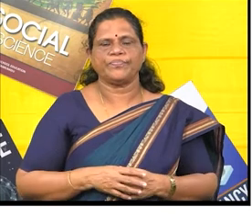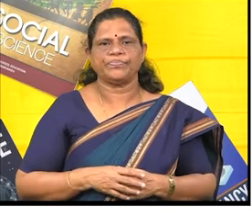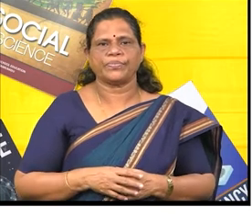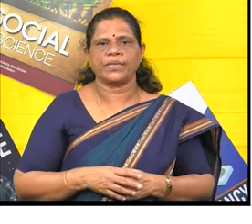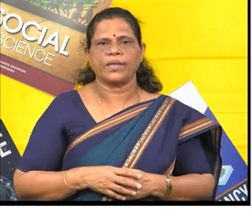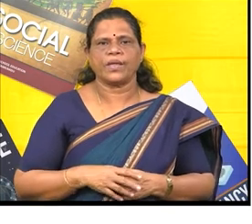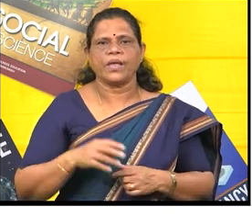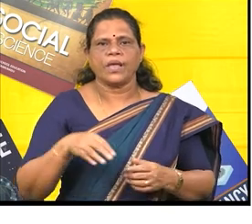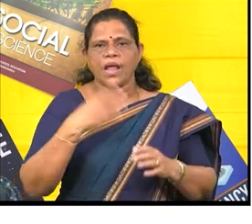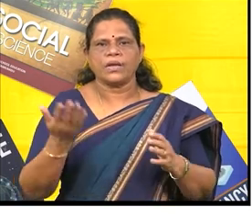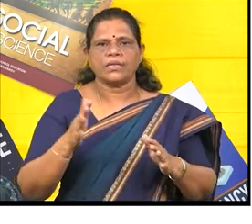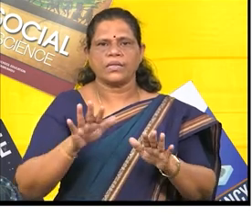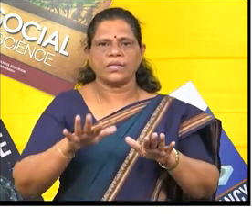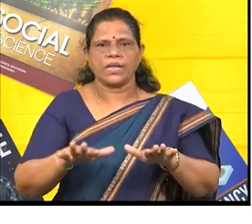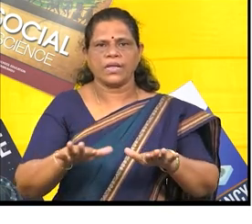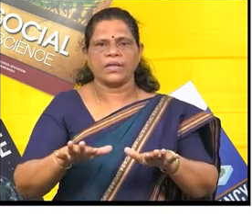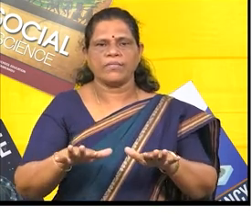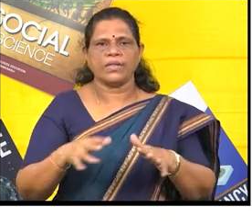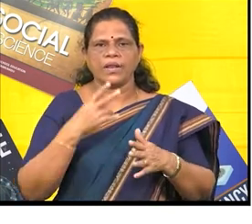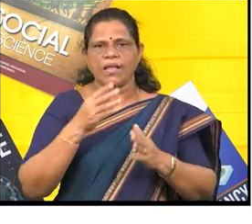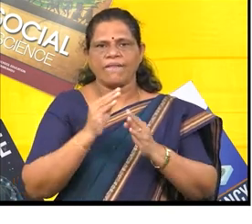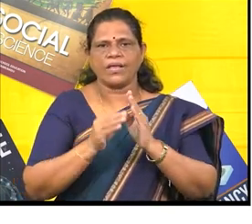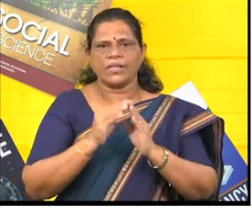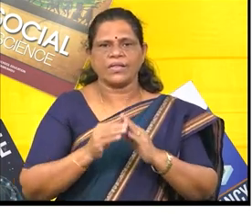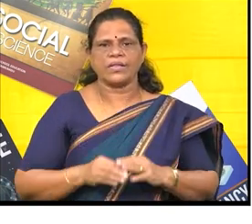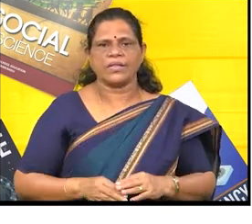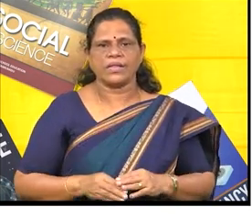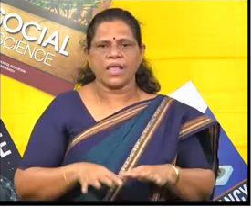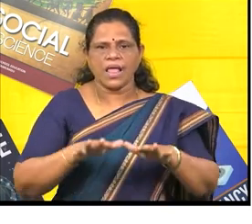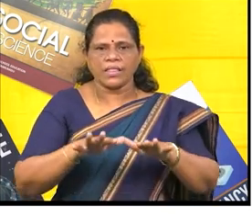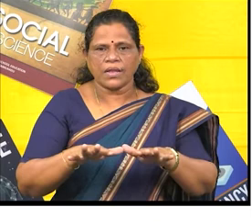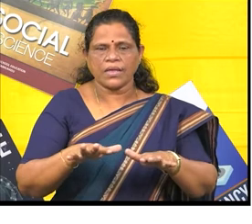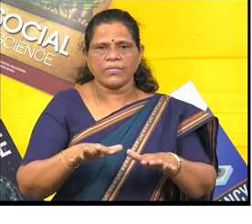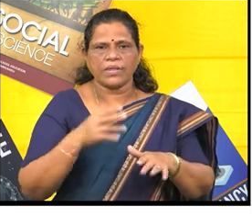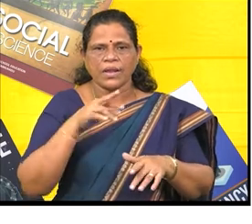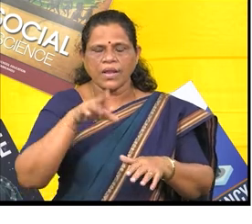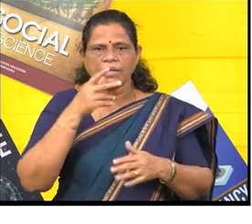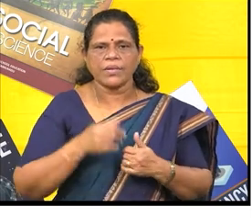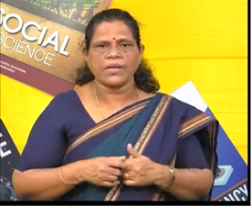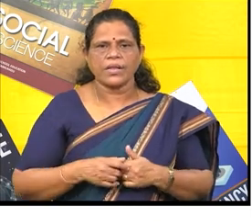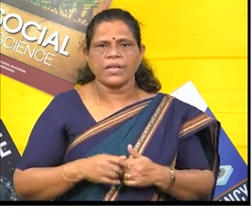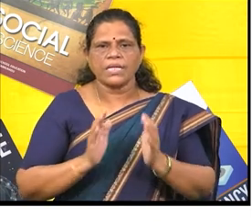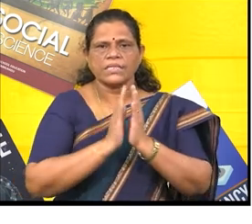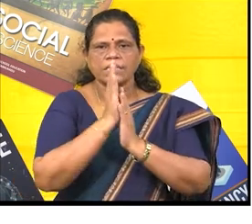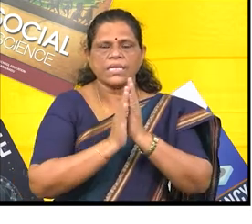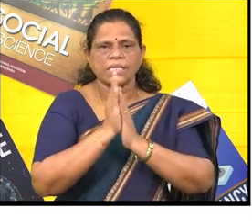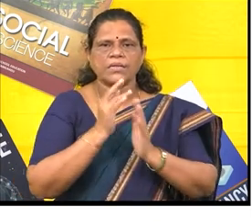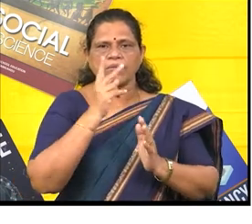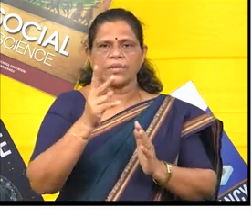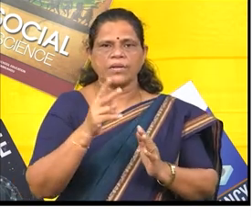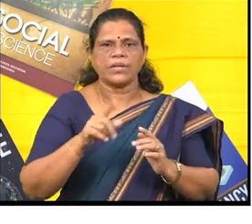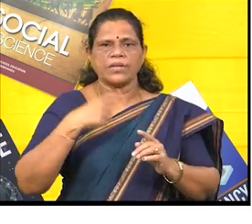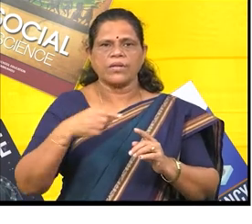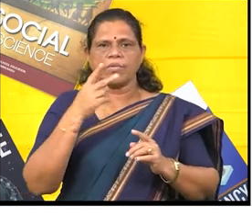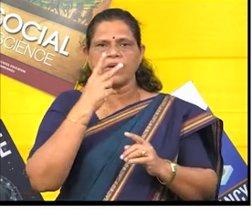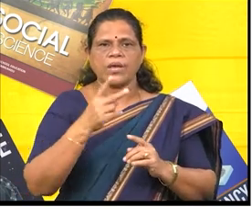நாம் பார்க்கக்கூடியது தடயவியல் வேதியியல். தடயவியல் வேதியியல் என்பது என்னன்னு கேட்டிங்களா, நம்ம செய்தித்தாள்கள் அன்றாடம்